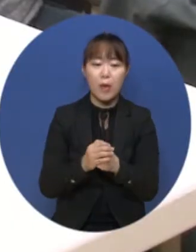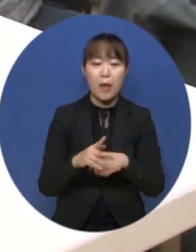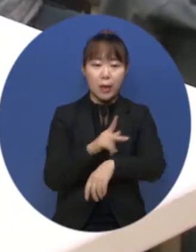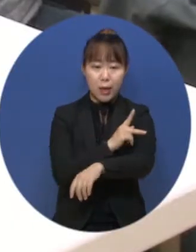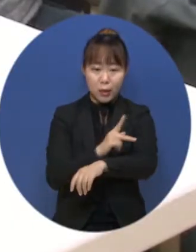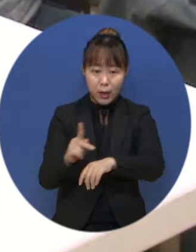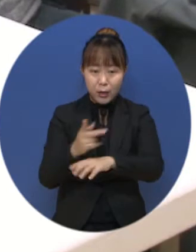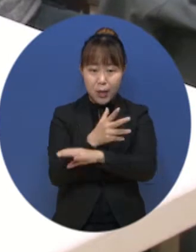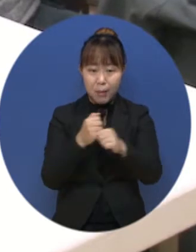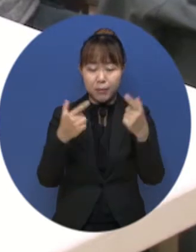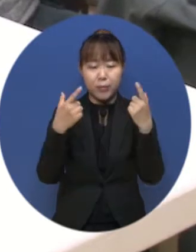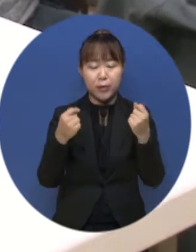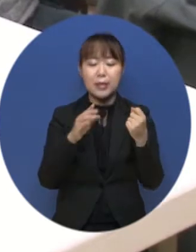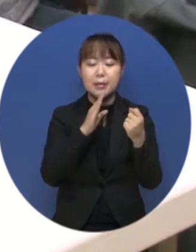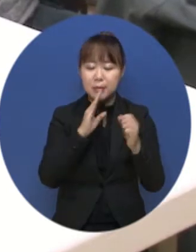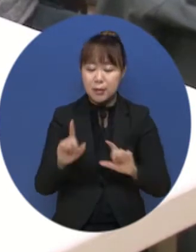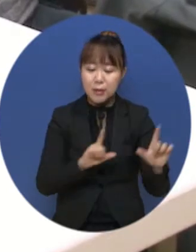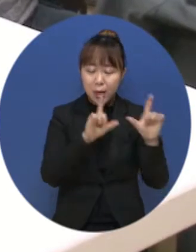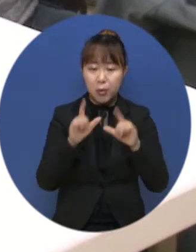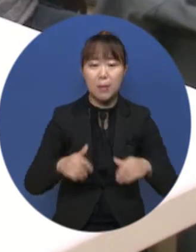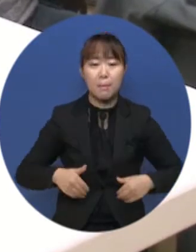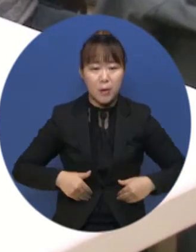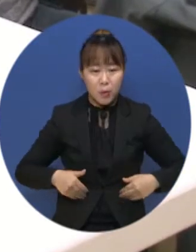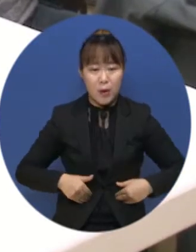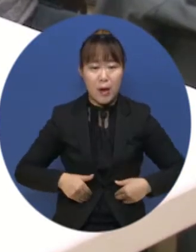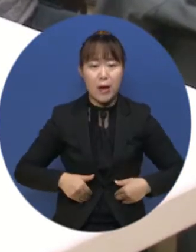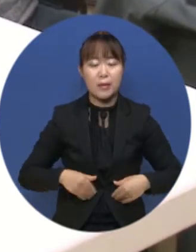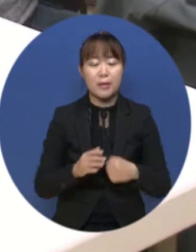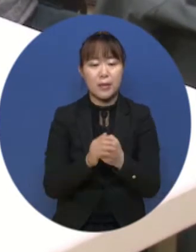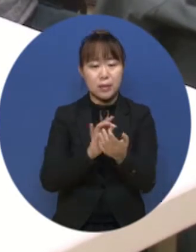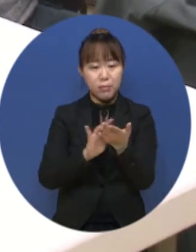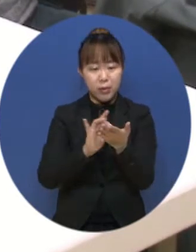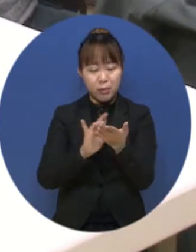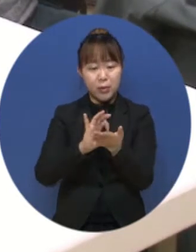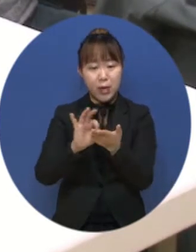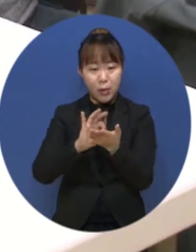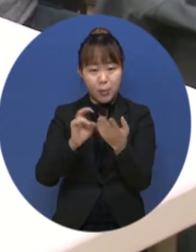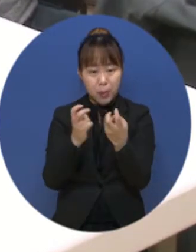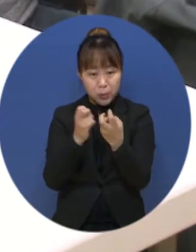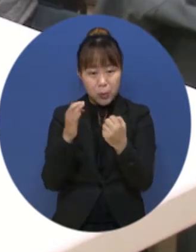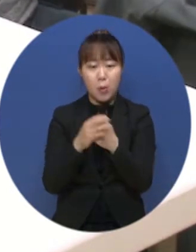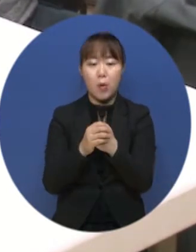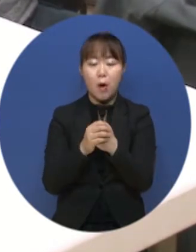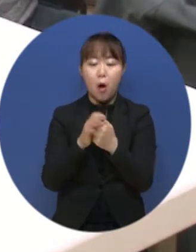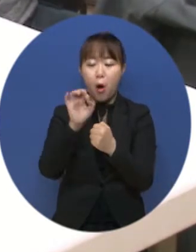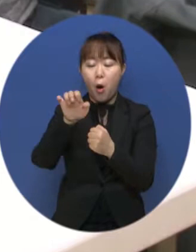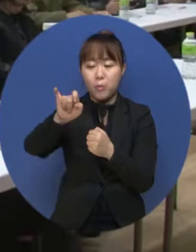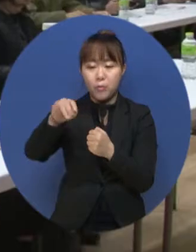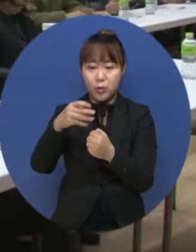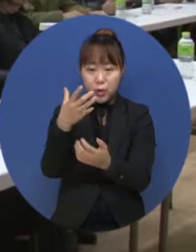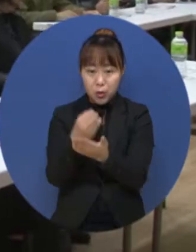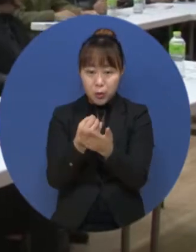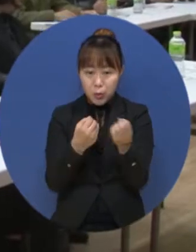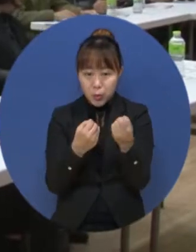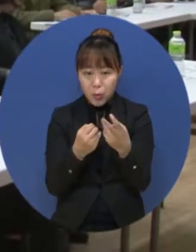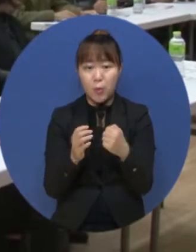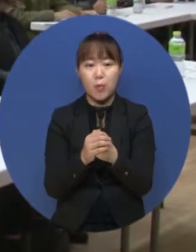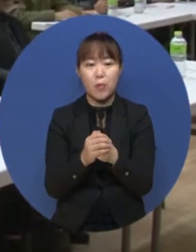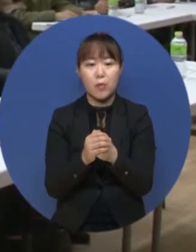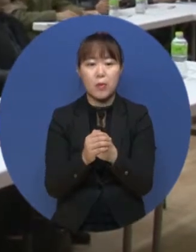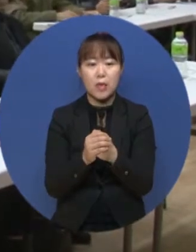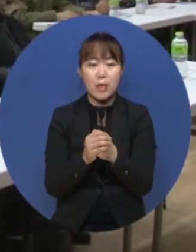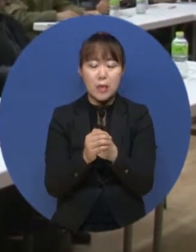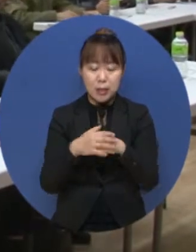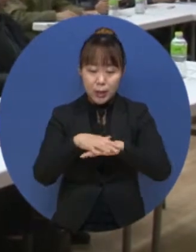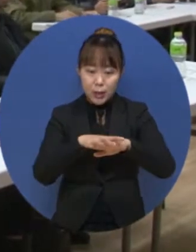KTX 예매하기 등 실생활에 유용한 스마트폰 활용법과 스마트폰 어플 설치와 지도앱